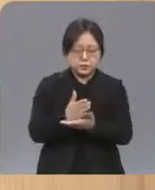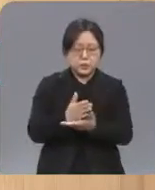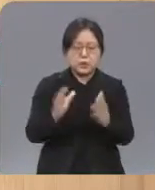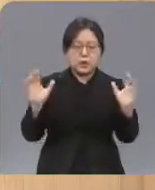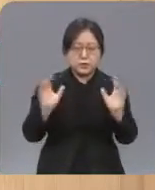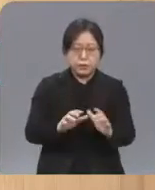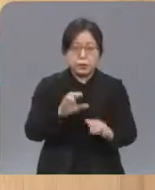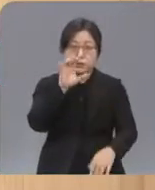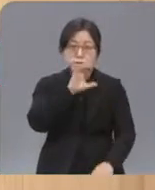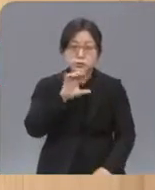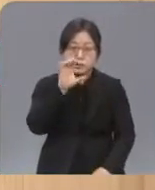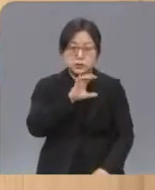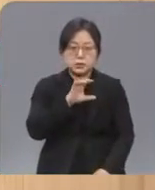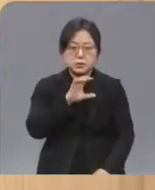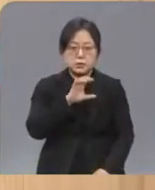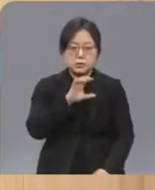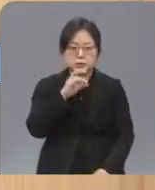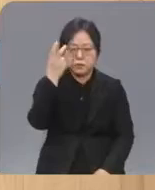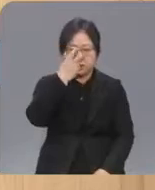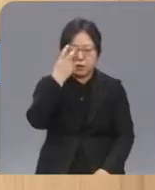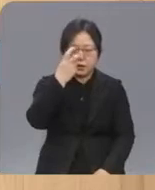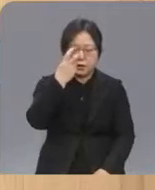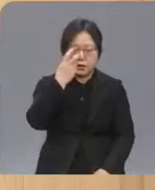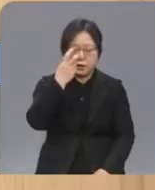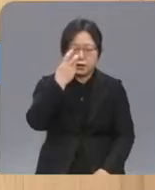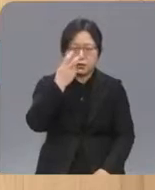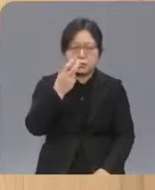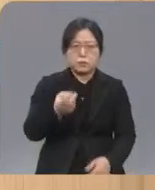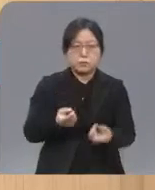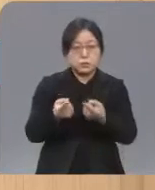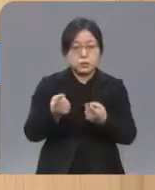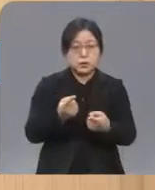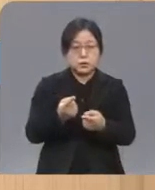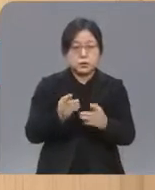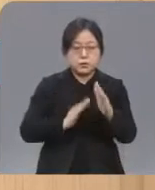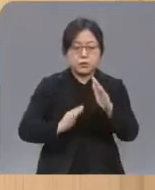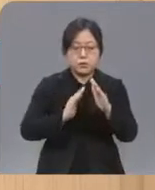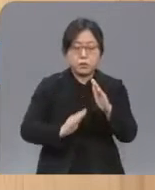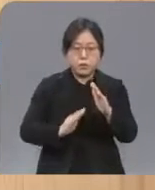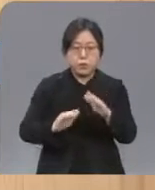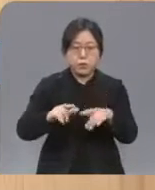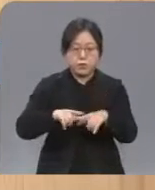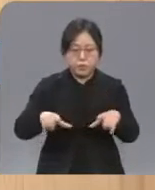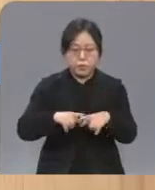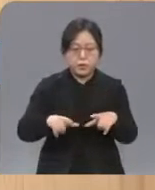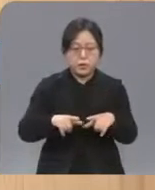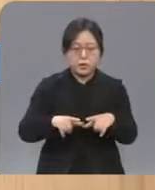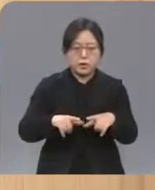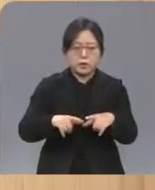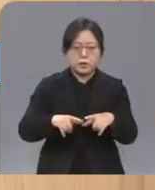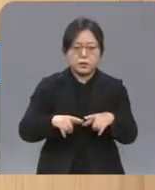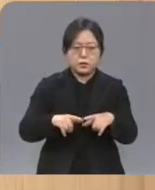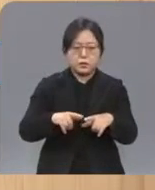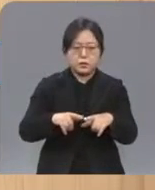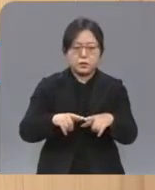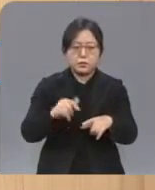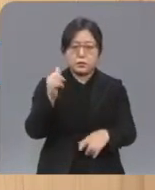모집, 훈련, 관리, 공급하는 관민주대 농업 인력